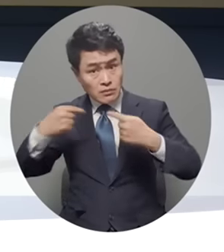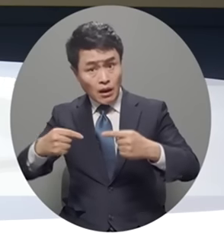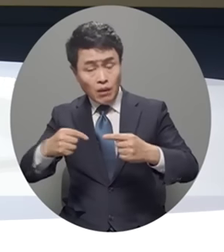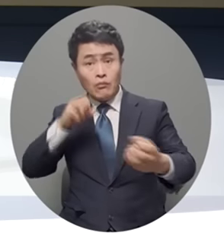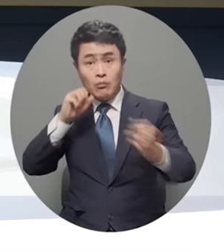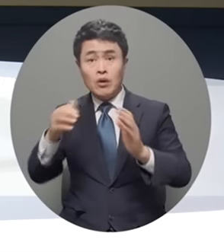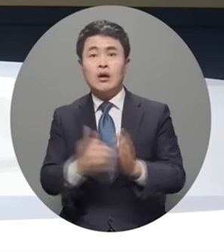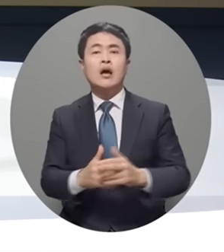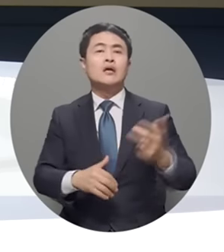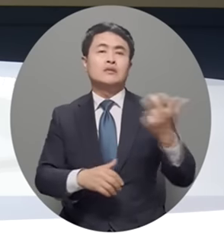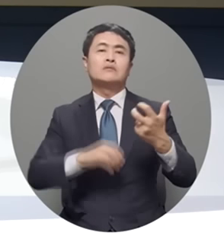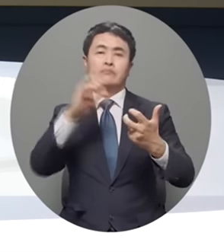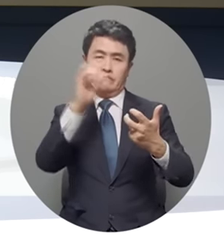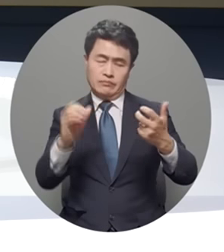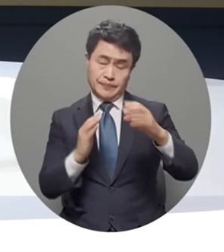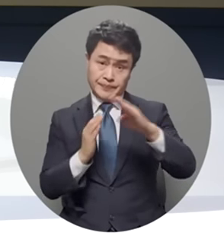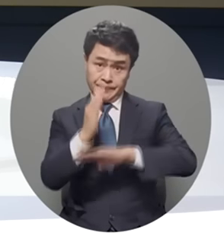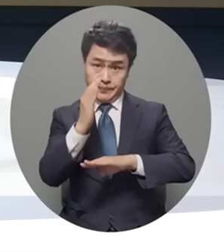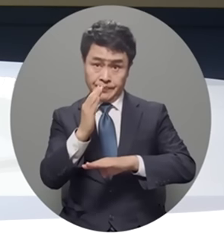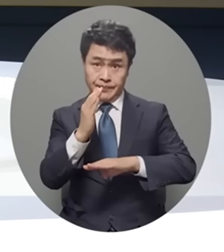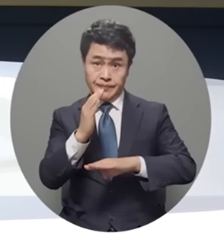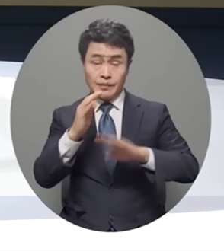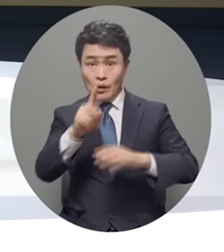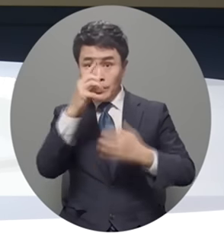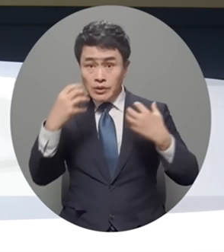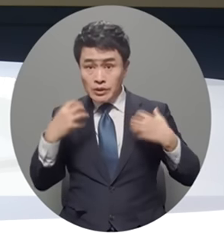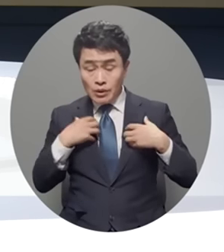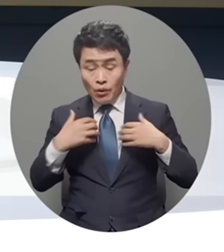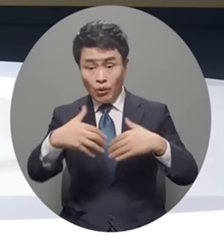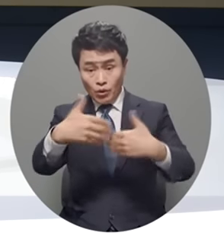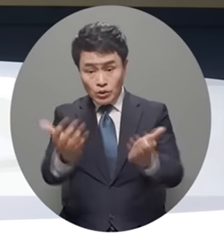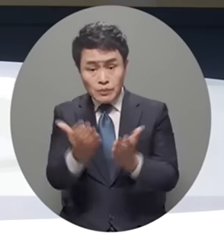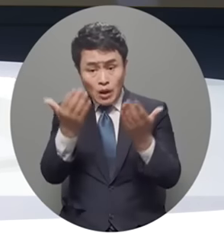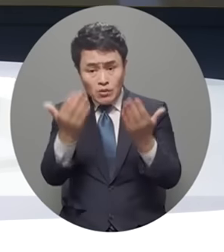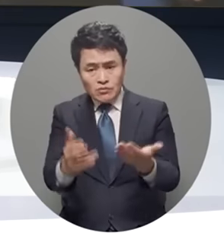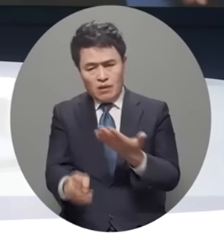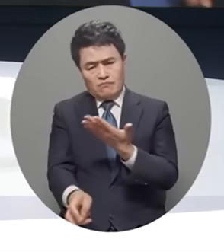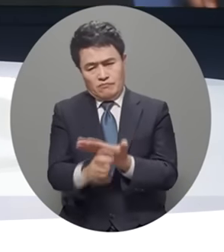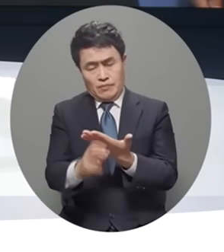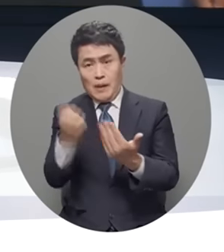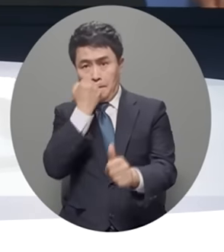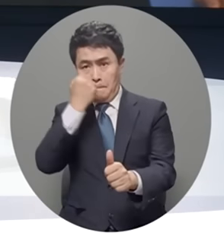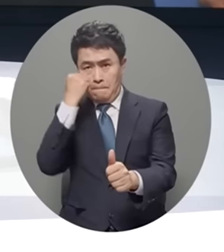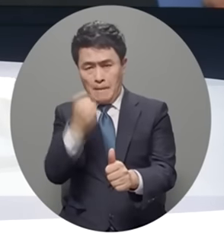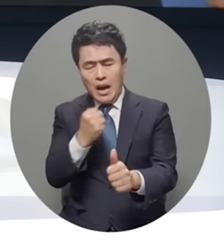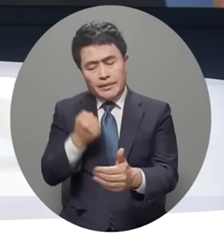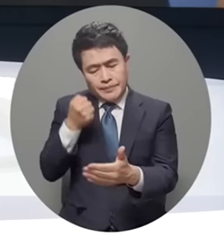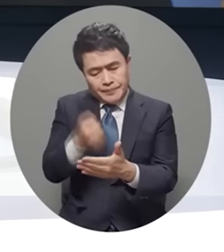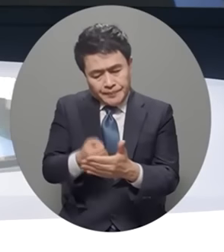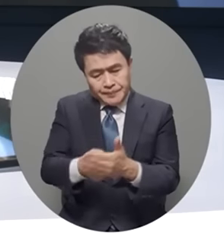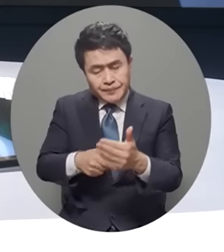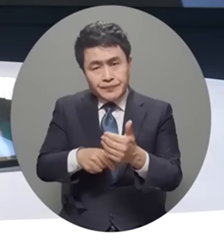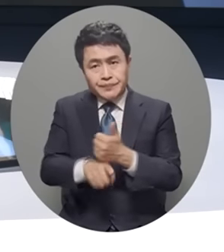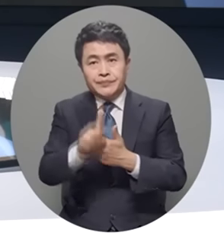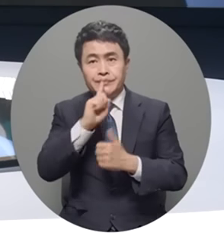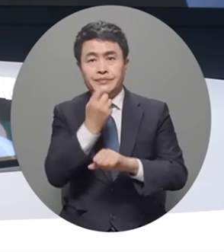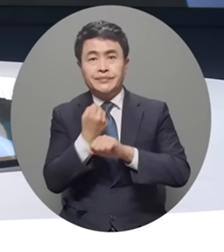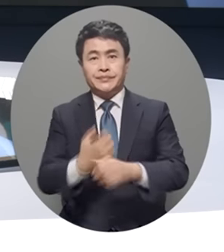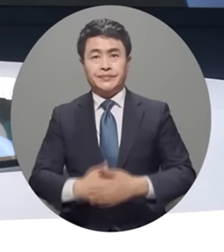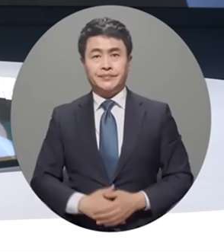응답이 70%를 넘었는데요. 정부는 집단 휴진을 불법으로 규정하고 유감을 표했습니다. 윤수한